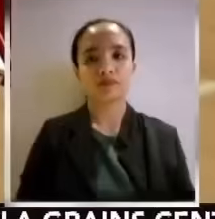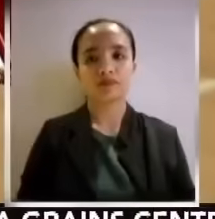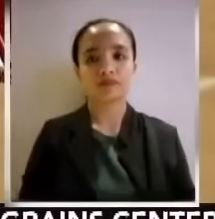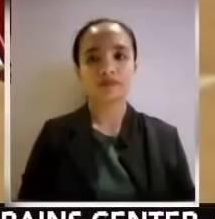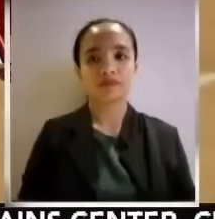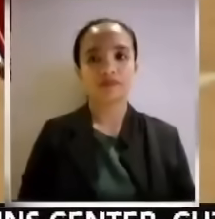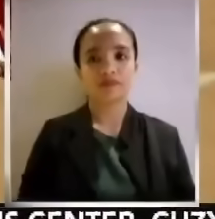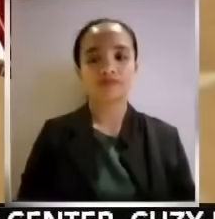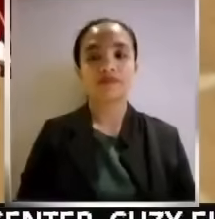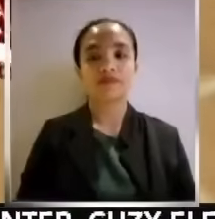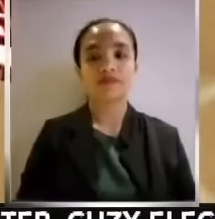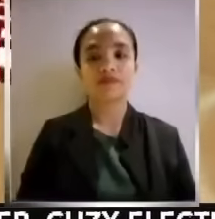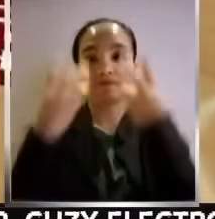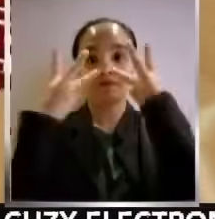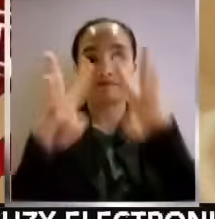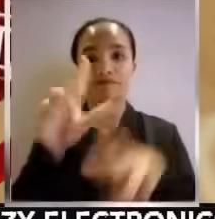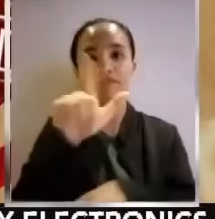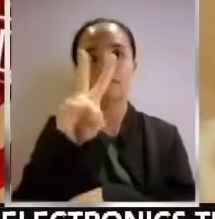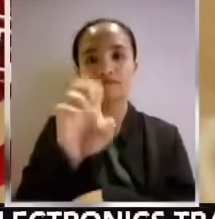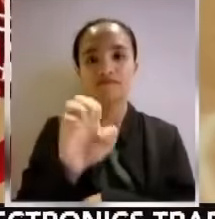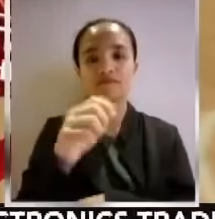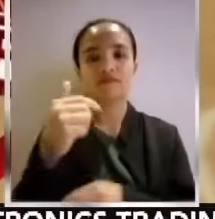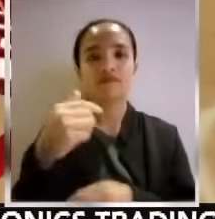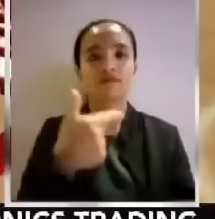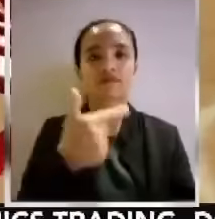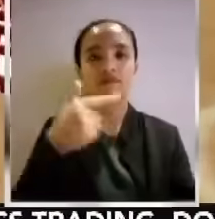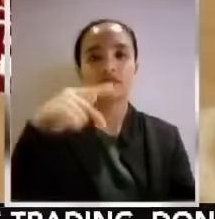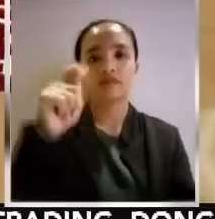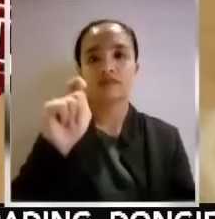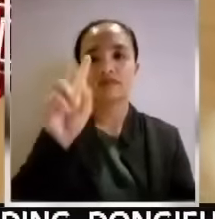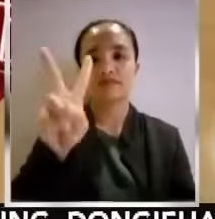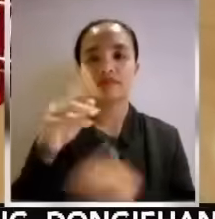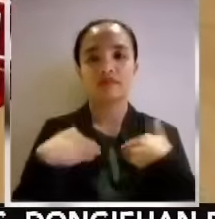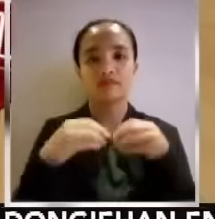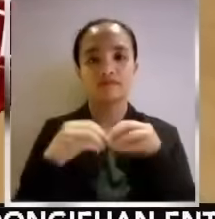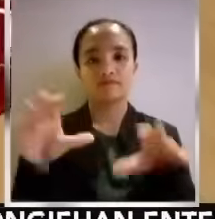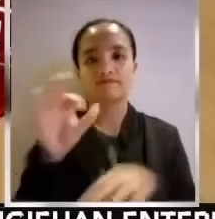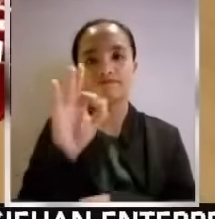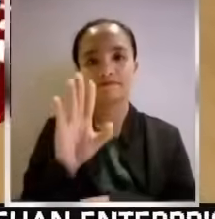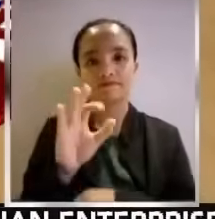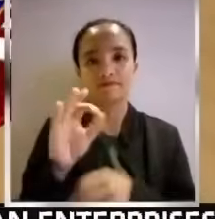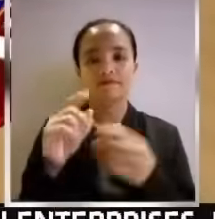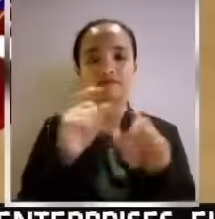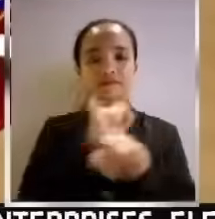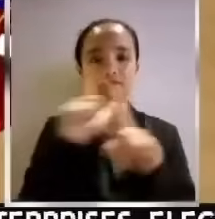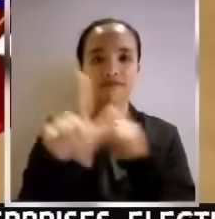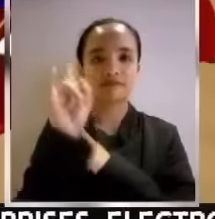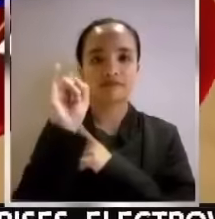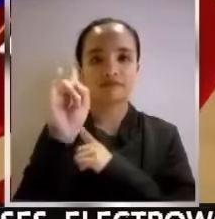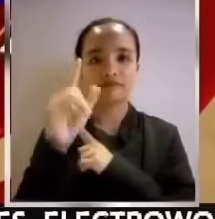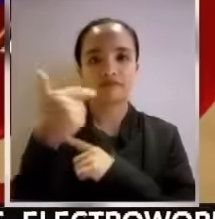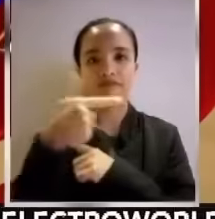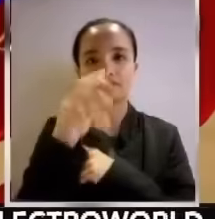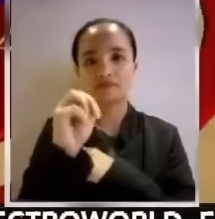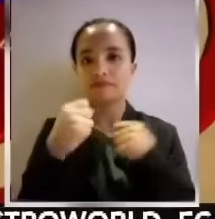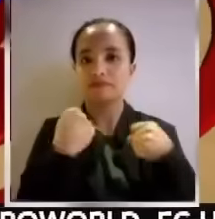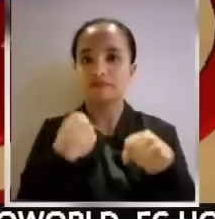Mapapanood ang mga laro live sa GTV at may live stream sa social media accounts ng GMA Sports at